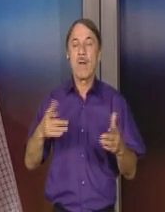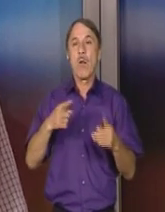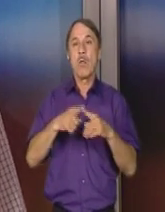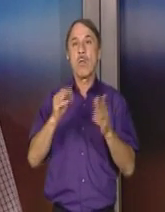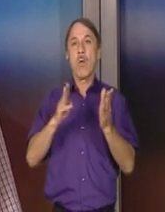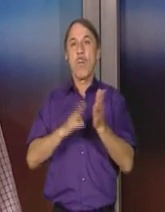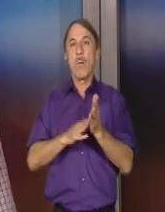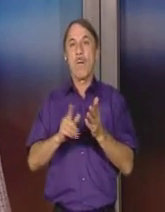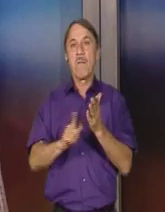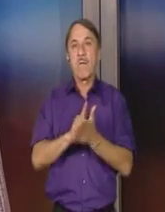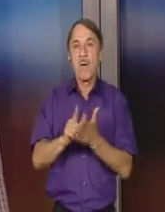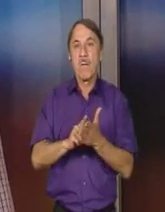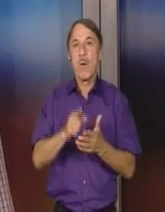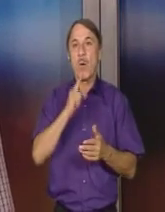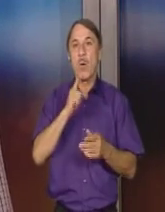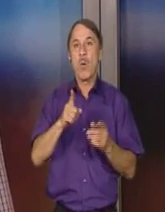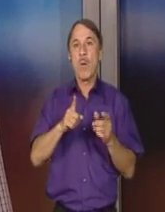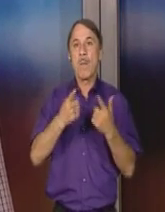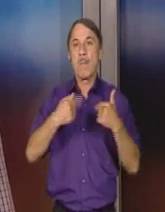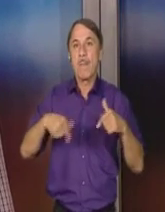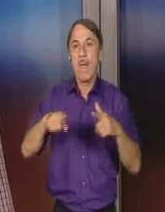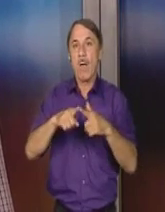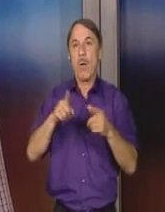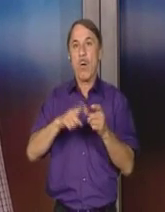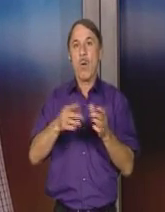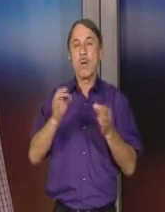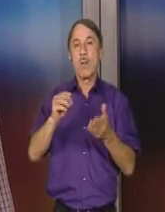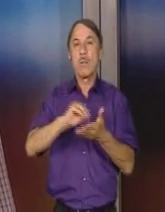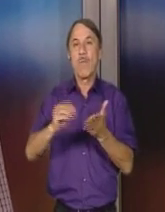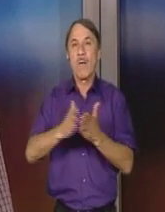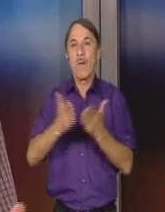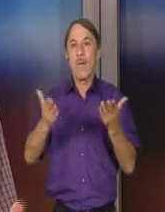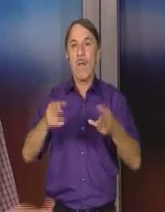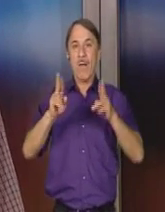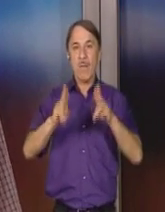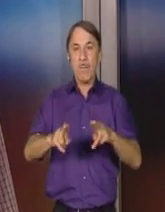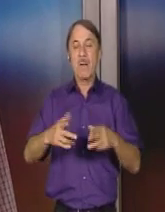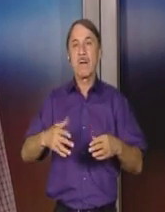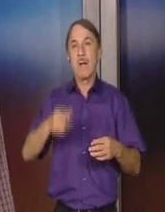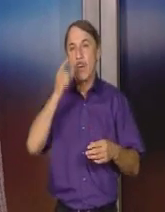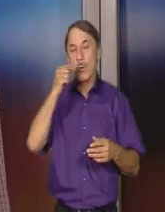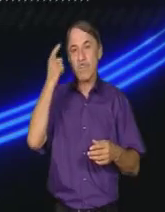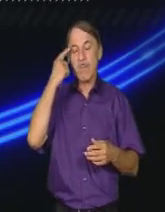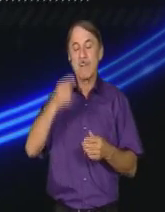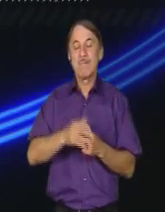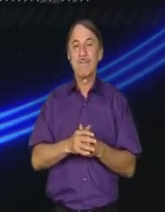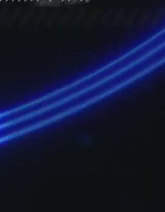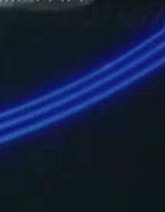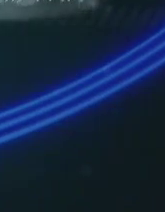tom delu Dnevnika koji se zvao deo o Dnevnik novine časopise i izdavanje knjiga.